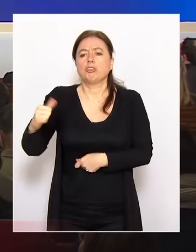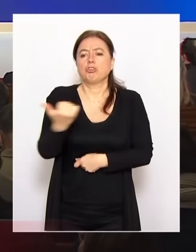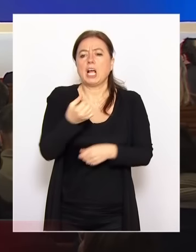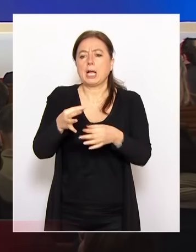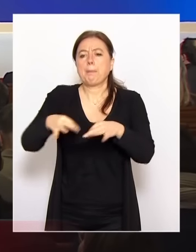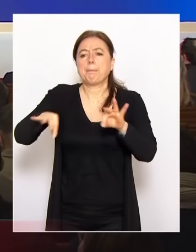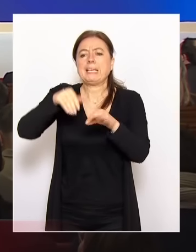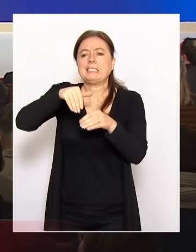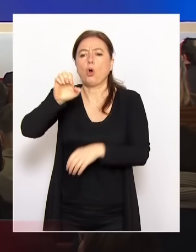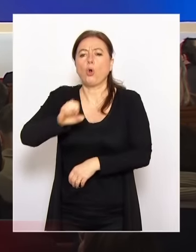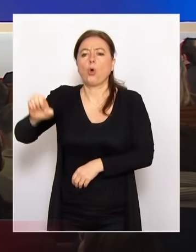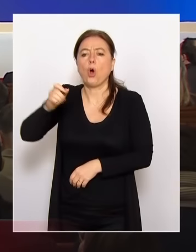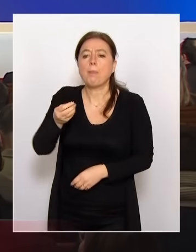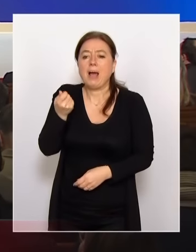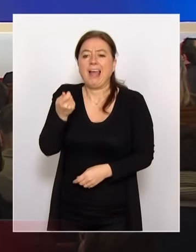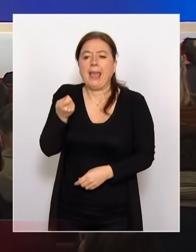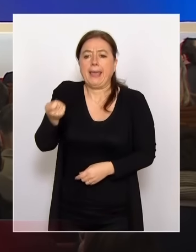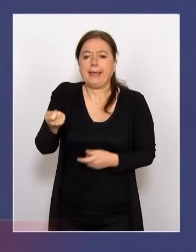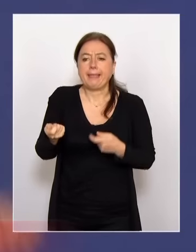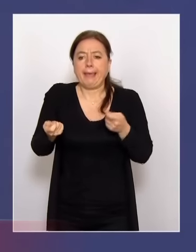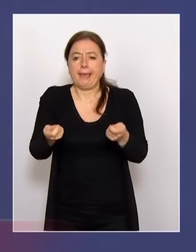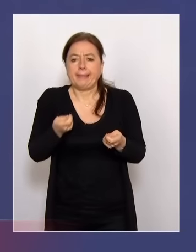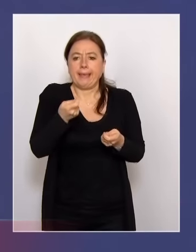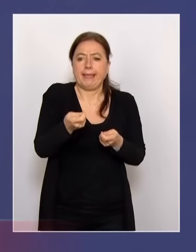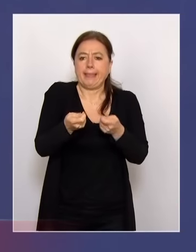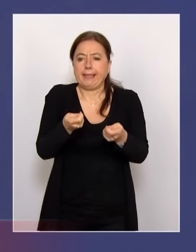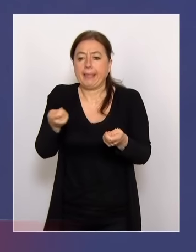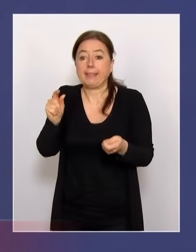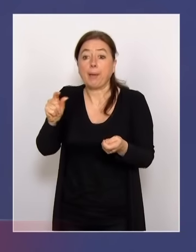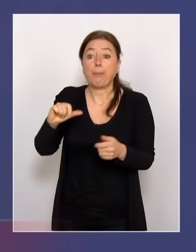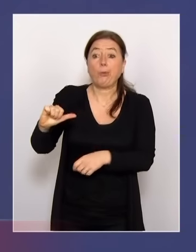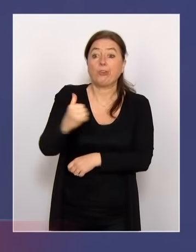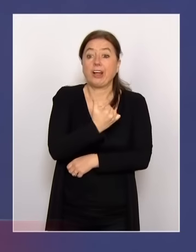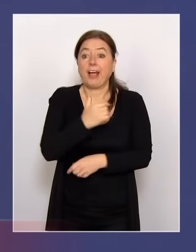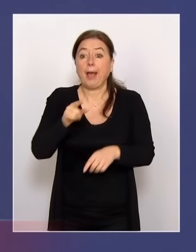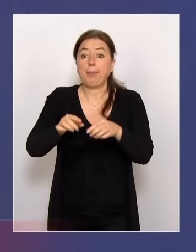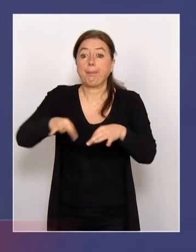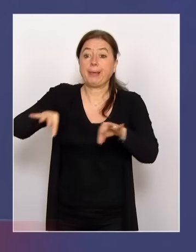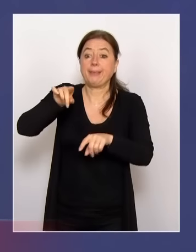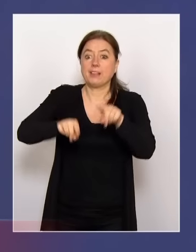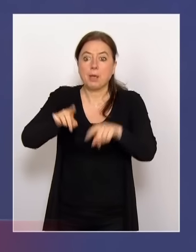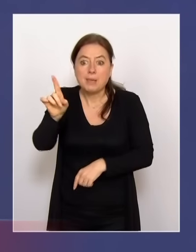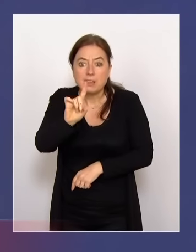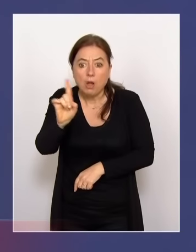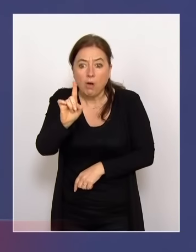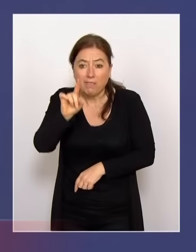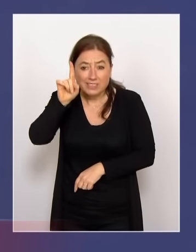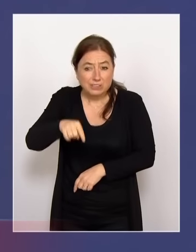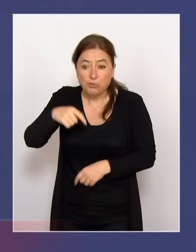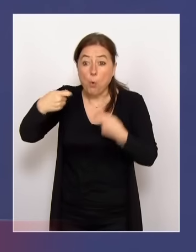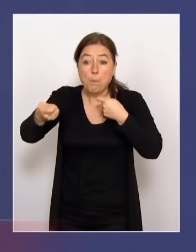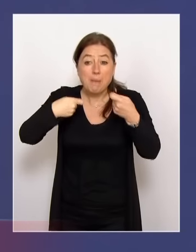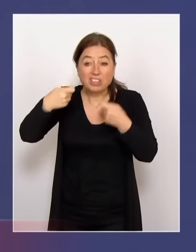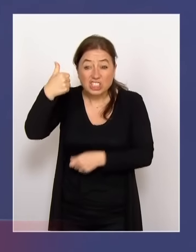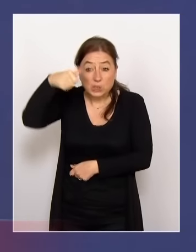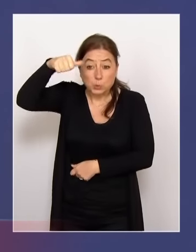pas une réponse durable parce qu'elle fragmente le marché unique. Elle est contradictoire avec ce que je vous disais tout à l'heure. Il nous faut de la capacité commune et